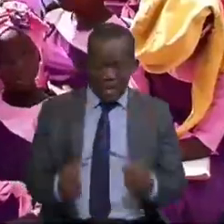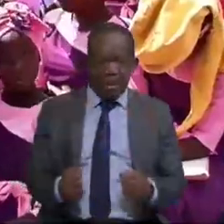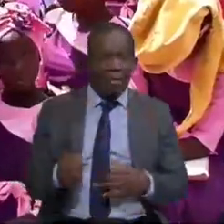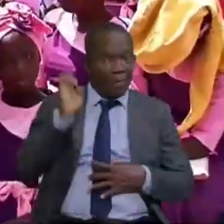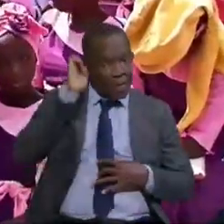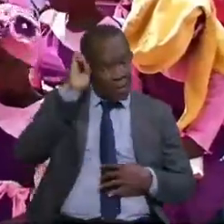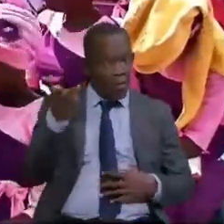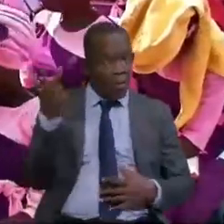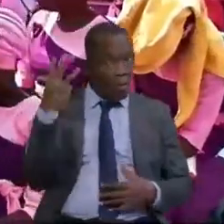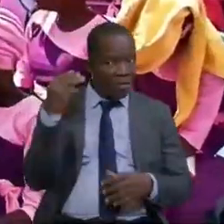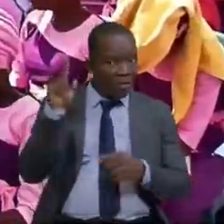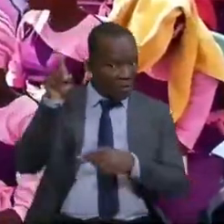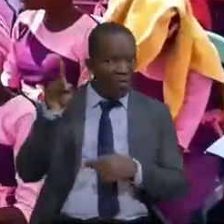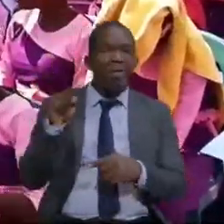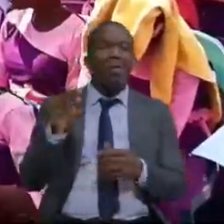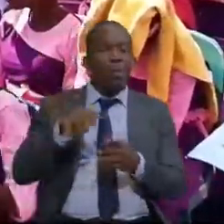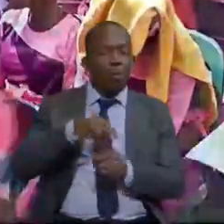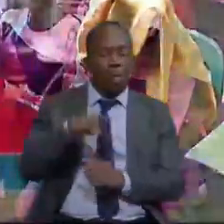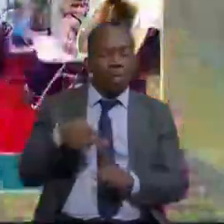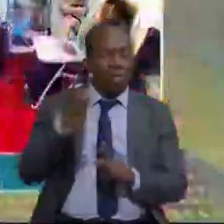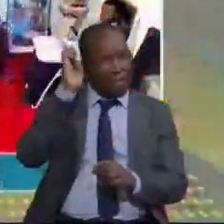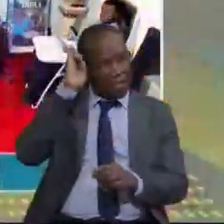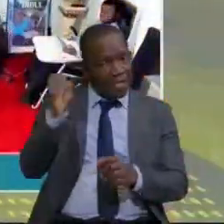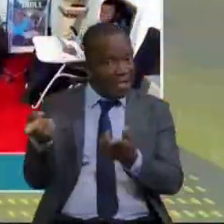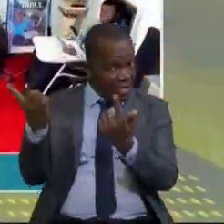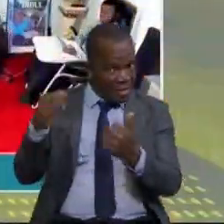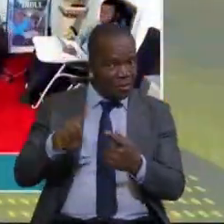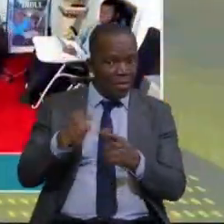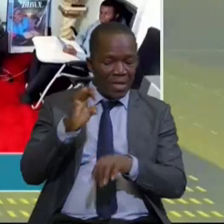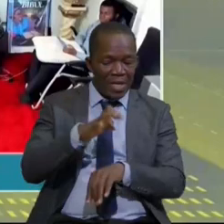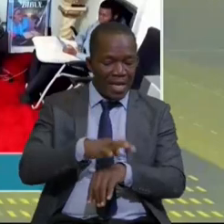Et il est venu sur la terre quand il est mort pour nos péchés.